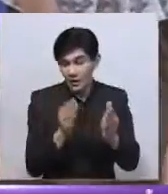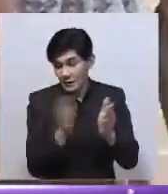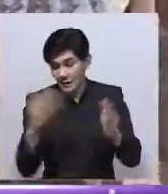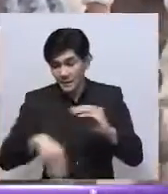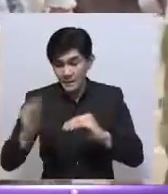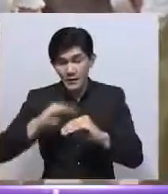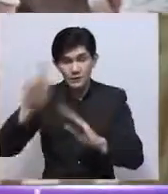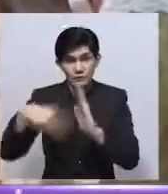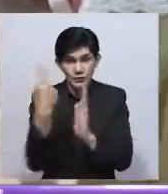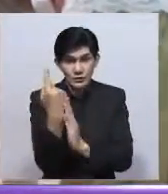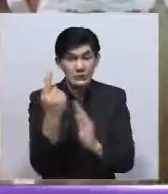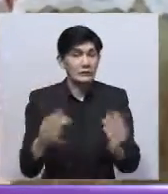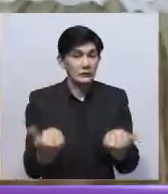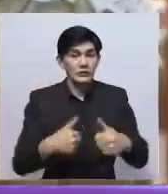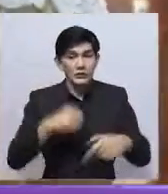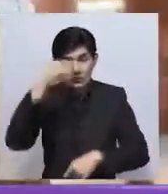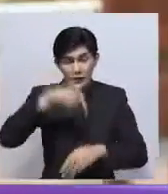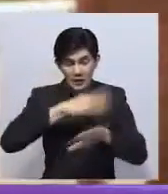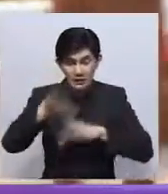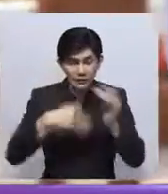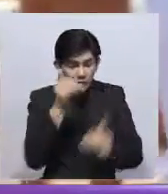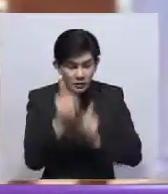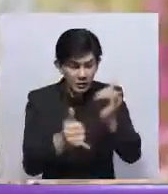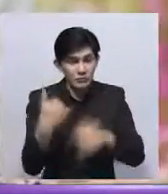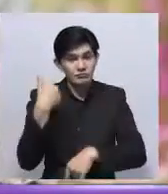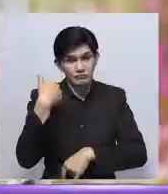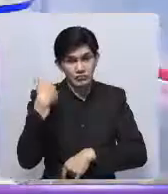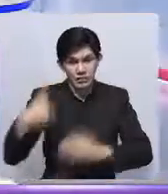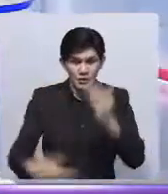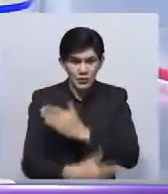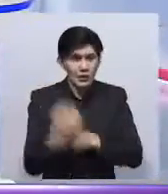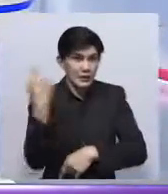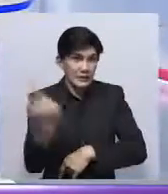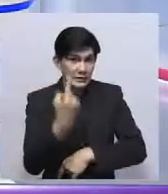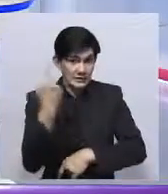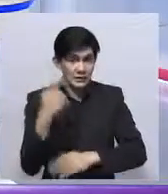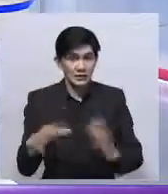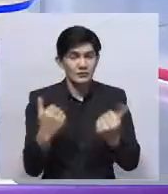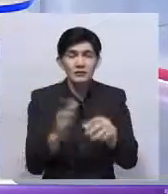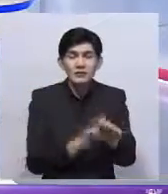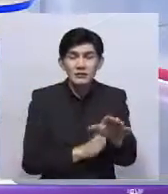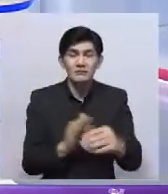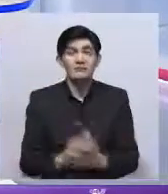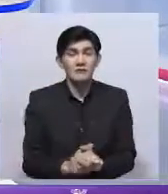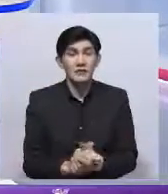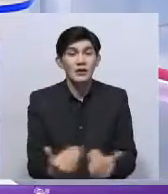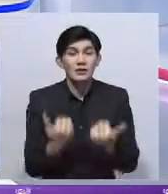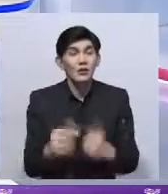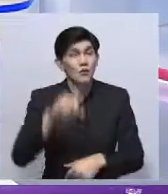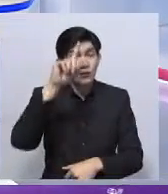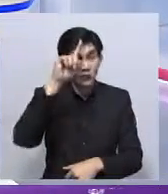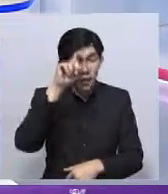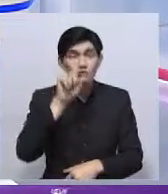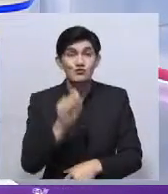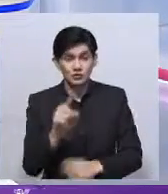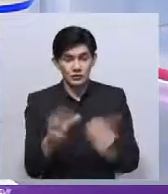ขึ้นไปอีก1ชั่วโมงนะคะเพื่อที่จะให้คนไทยที่เดินทางไปร่วมงานได้มีโอกาสไปสัมผัสบรรยากาศได้ยาวนานมากยิ่งขึ้นโดยเฉพาะวันศุกร์วัน